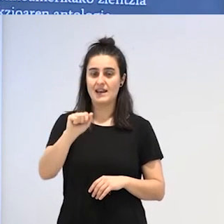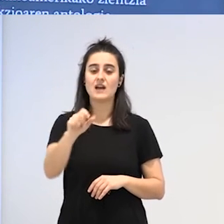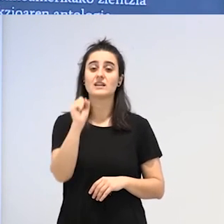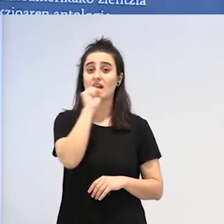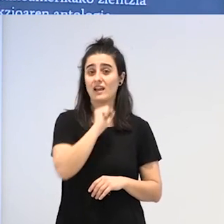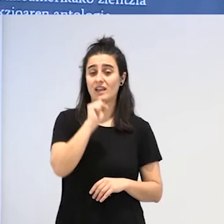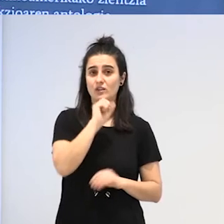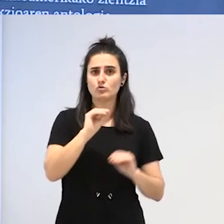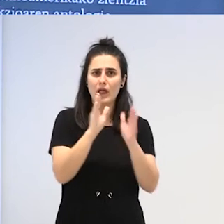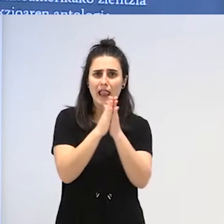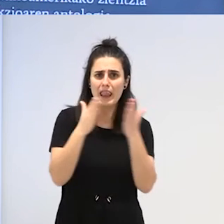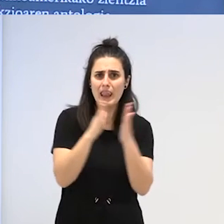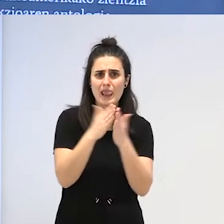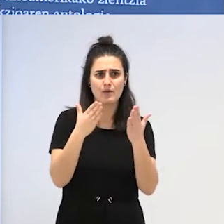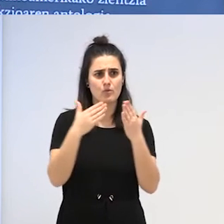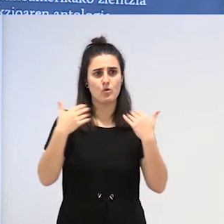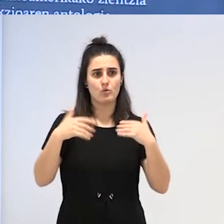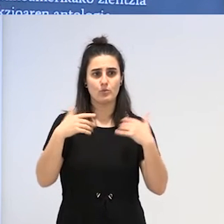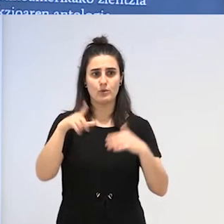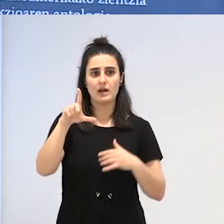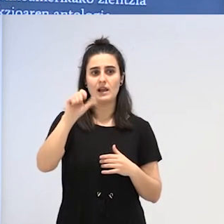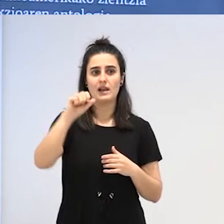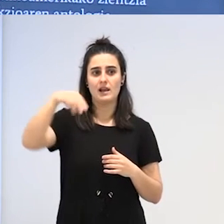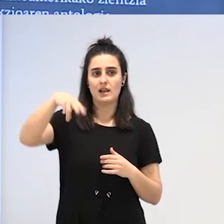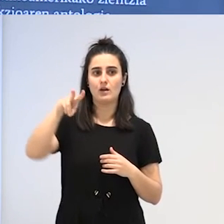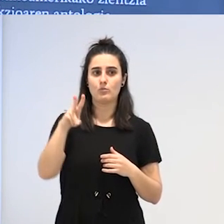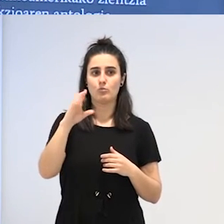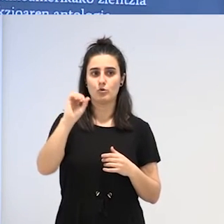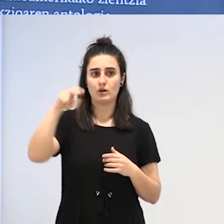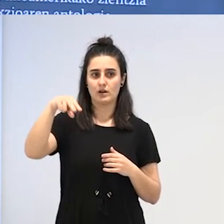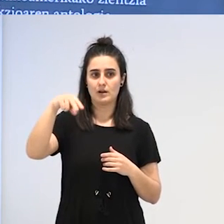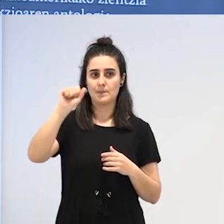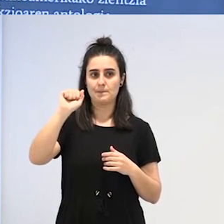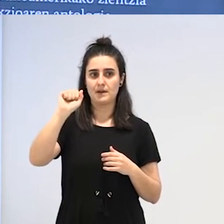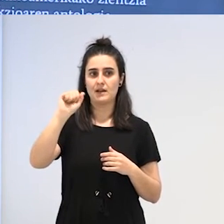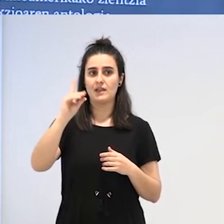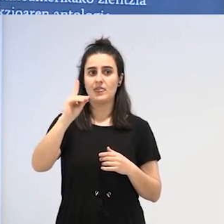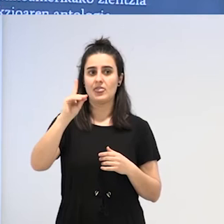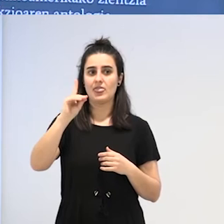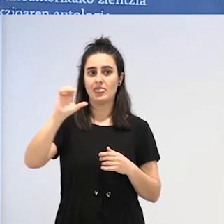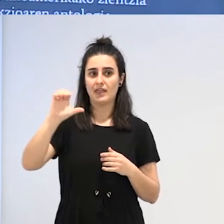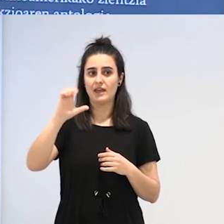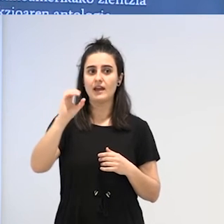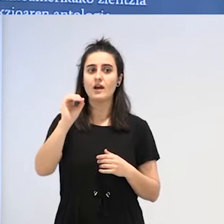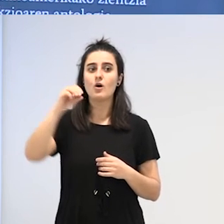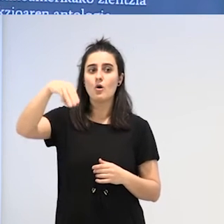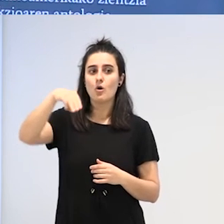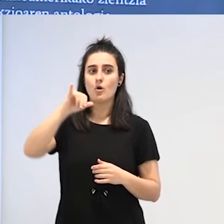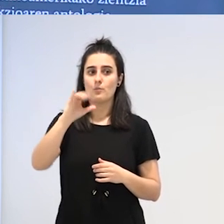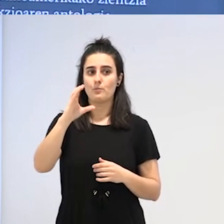liburu superpotentea, bueno, eske, bueno, denboran zeharko bidaia erabiltzen